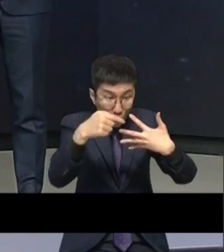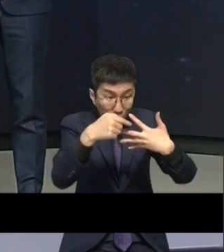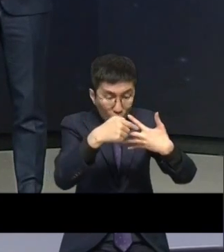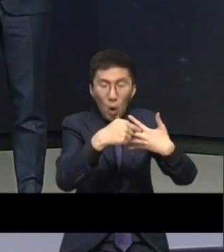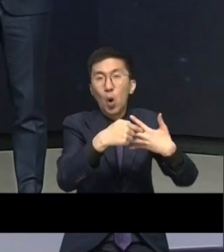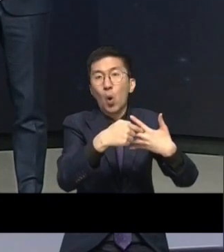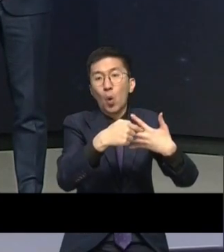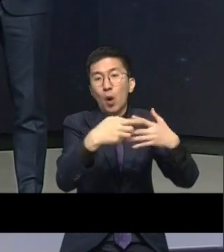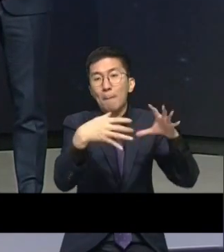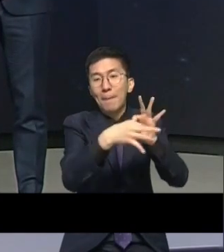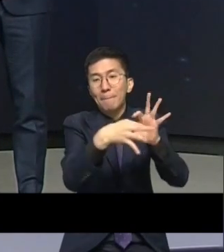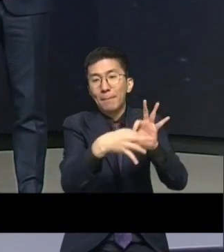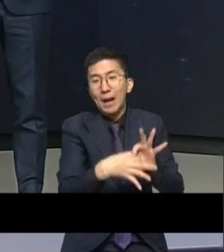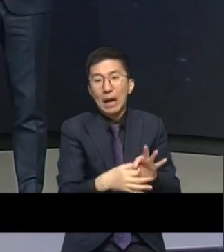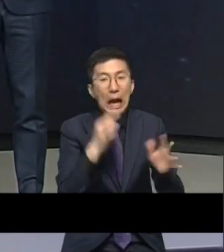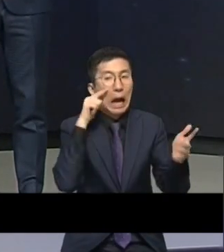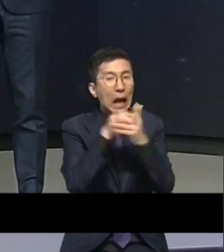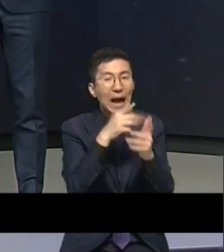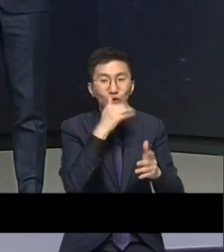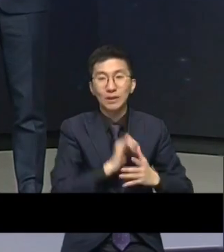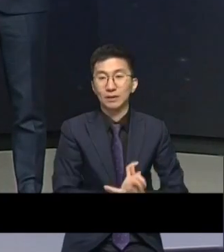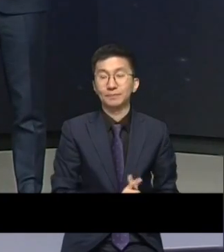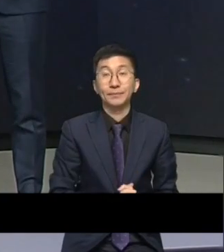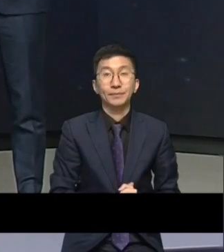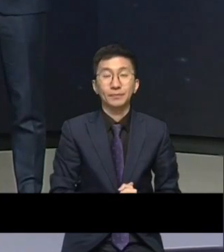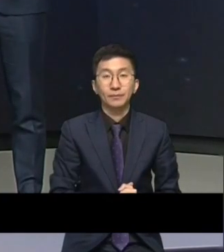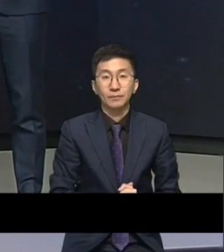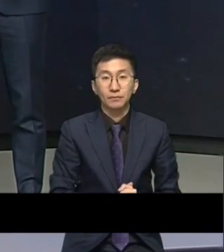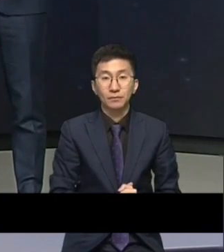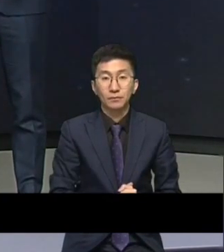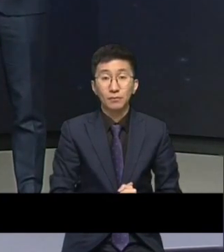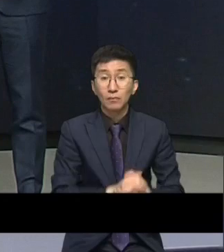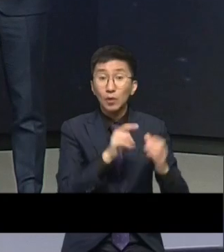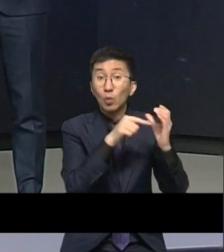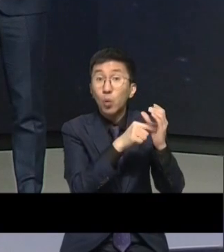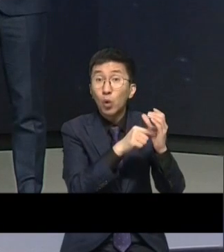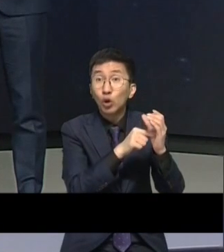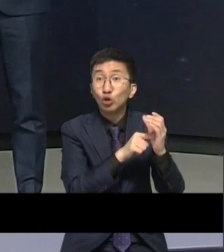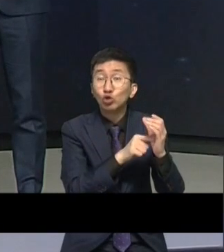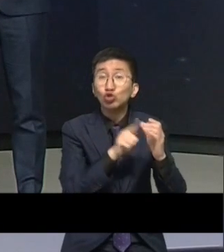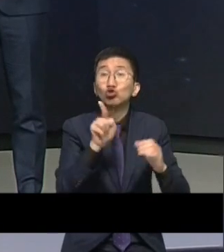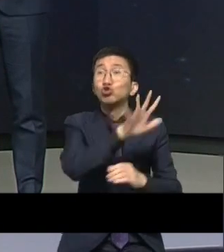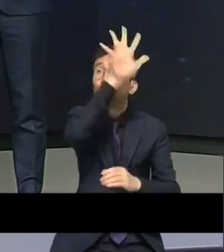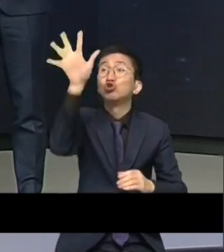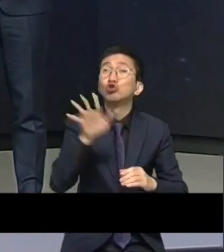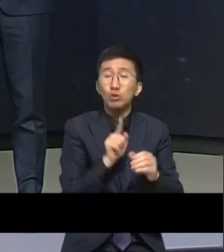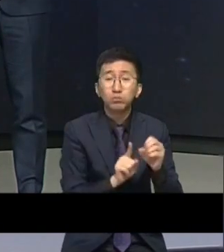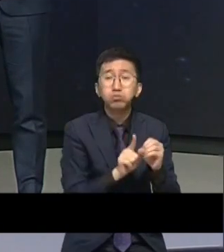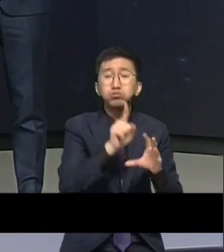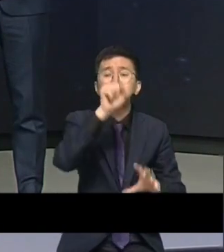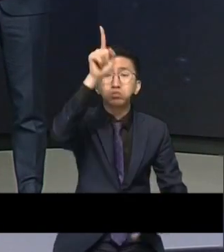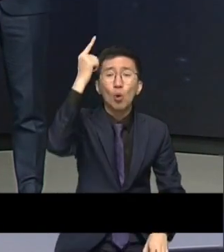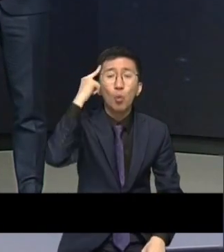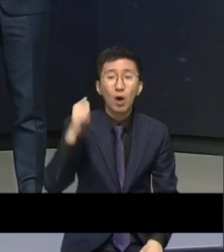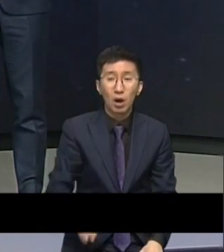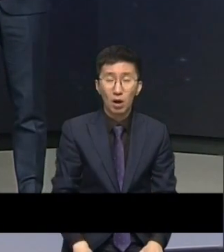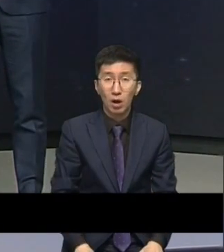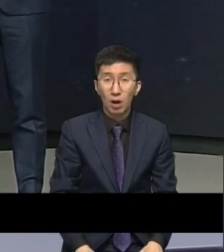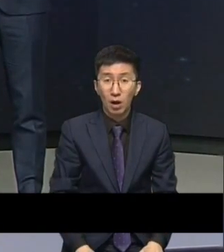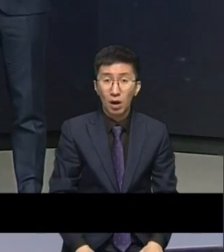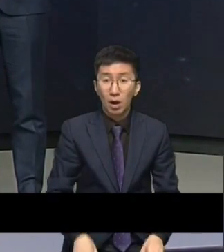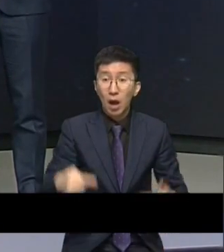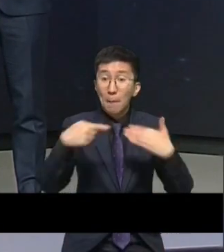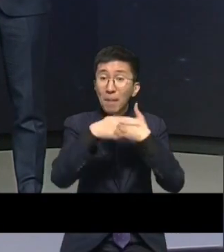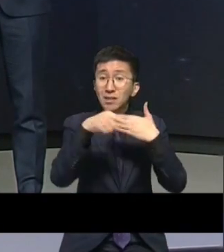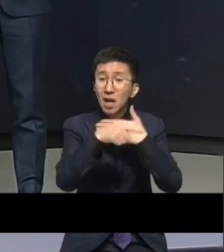적외선을 잡아낼 수 있다는 거죠. 그렇다면 제임스 웹은 왜 굳이 망원경의 성능과 직결되는